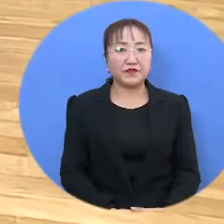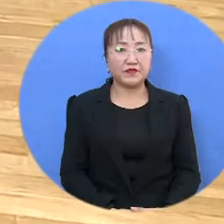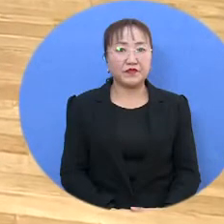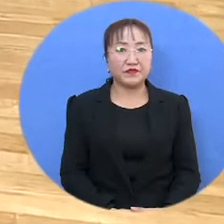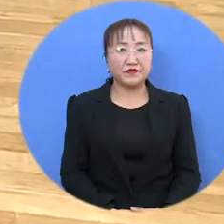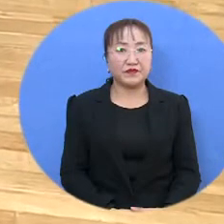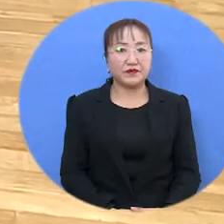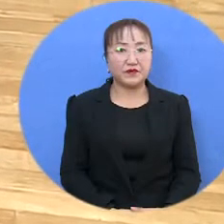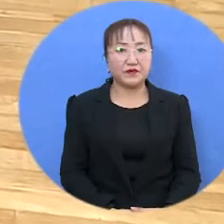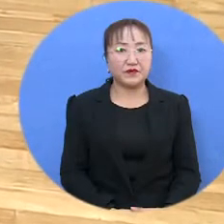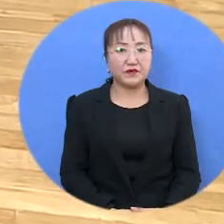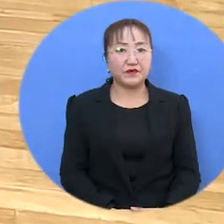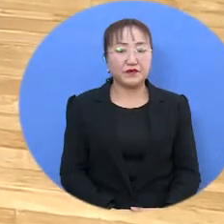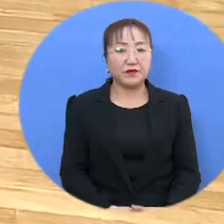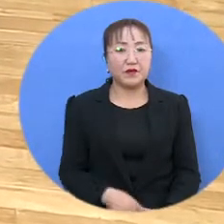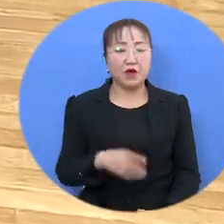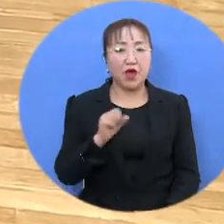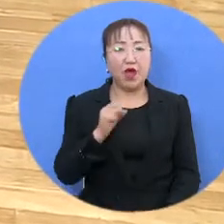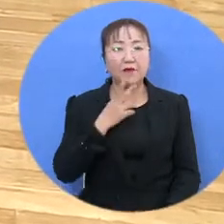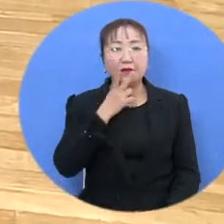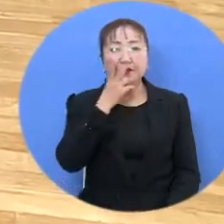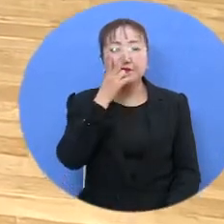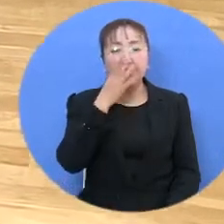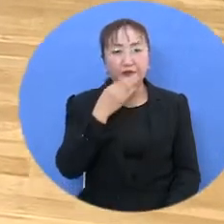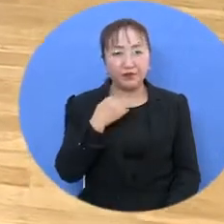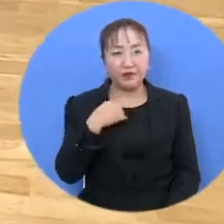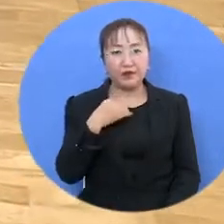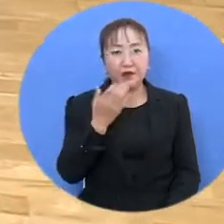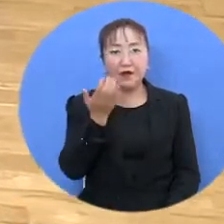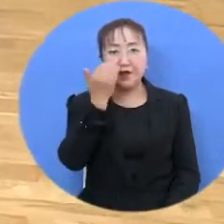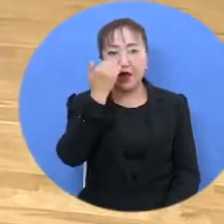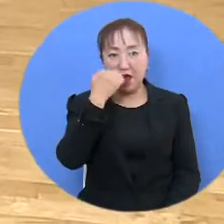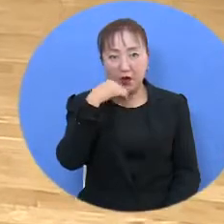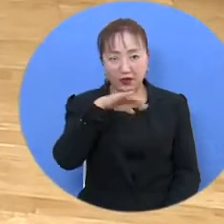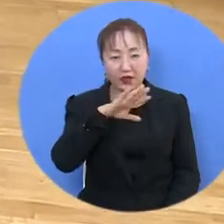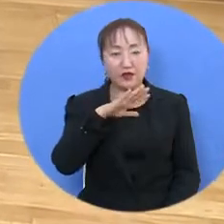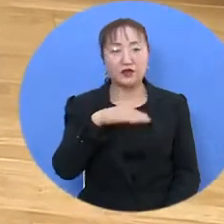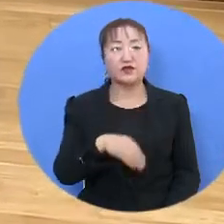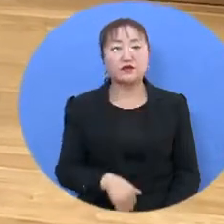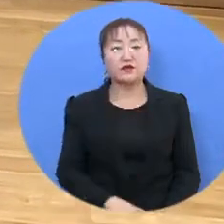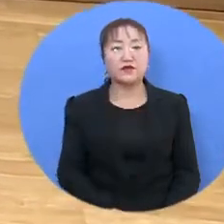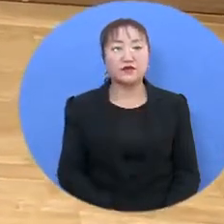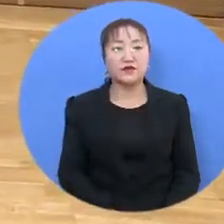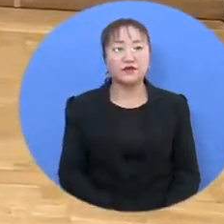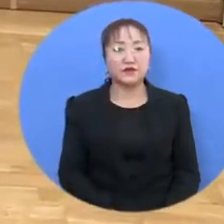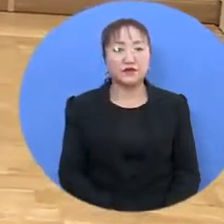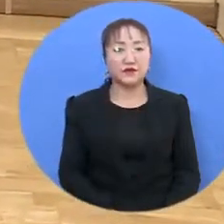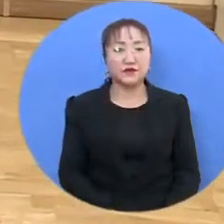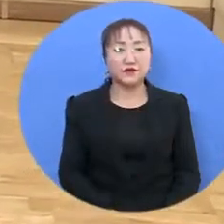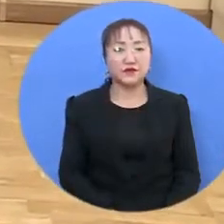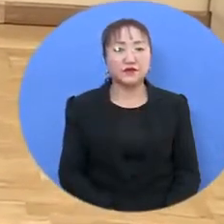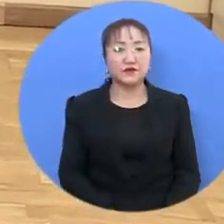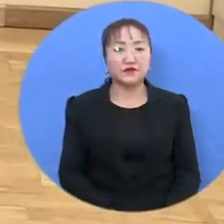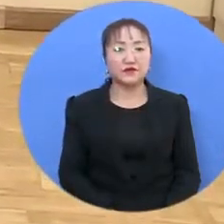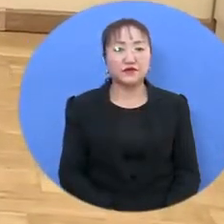барьж байхдаа мөн амьсгалаа авч гаргах ёстой. Өвдөг нь улахгүй байна. За багш дасгалыг эсрэг талдаа давтна. Хажуу